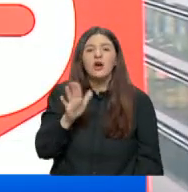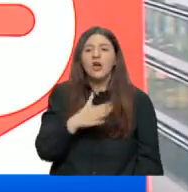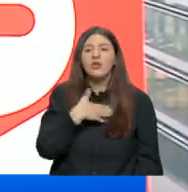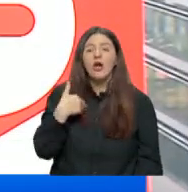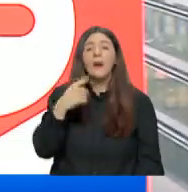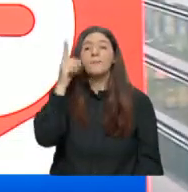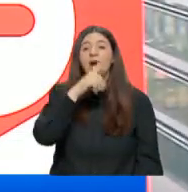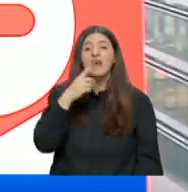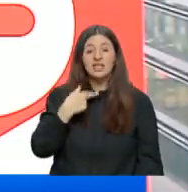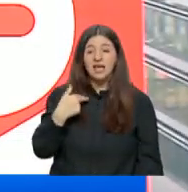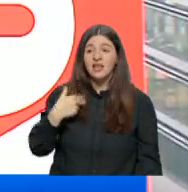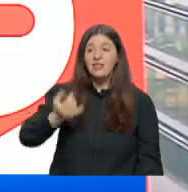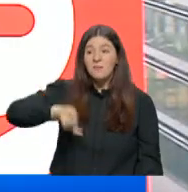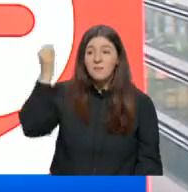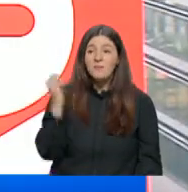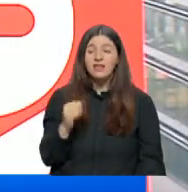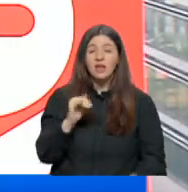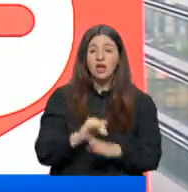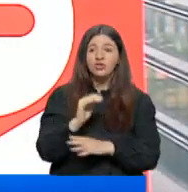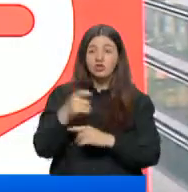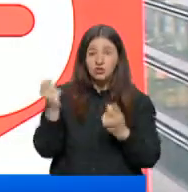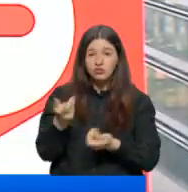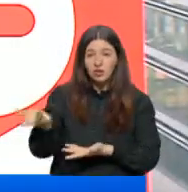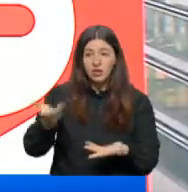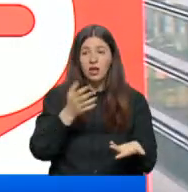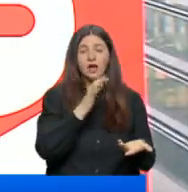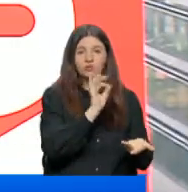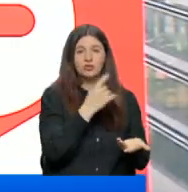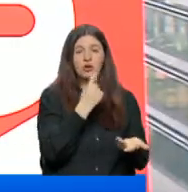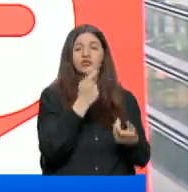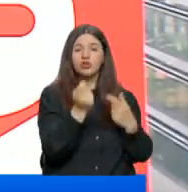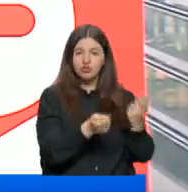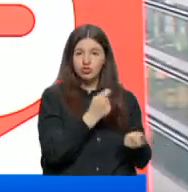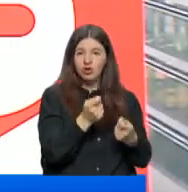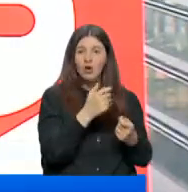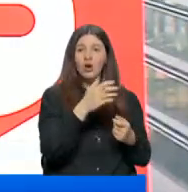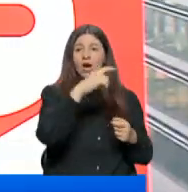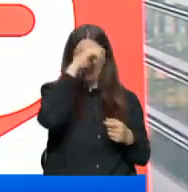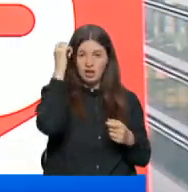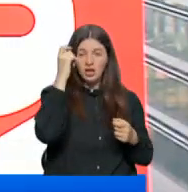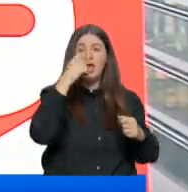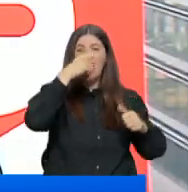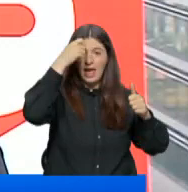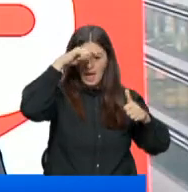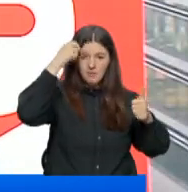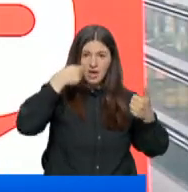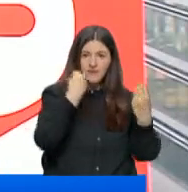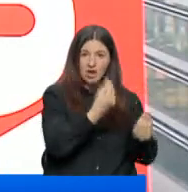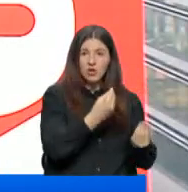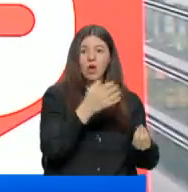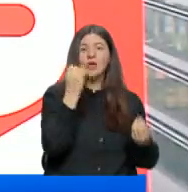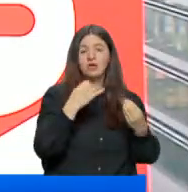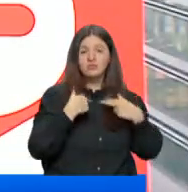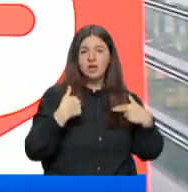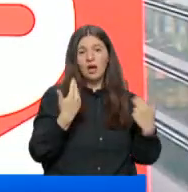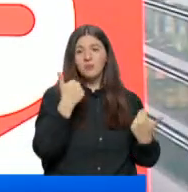Mavi yakalıdan beter durumda yaşıyorlar. Çalışıyorlar. Ama şöyle kirleniyor. Çalışıyor. Alın teri, döküyor. Emek, yakası kirleniyor.